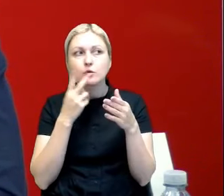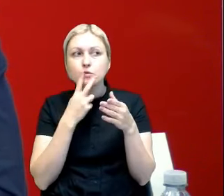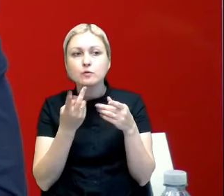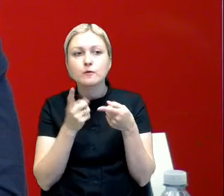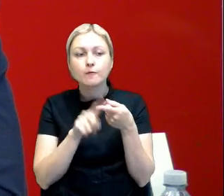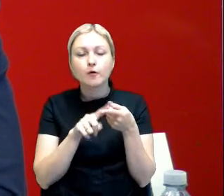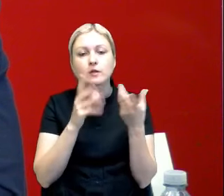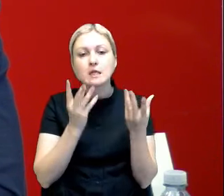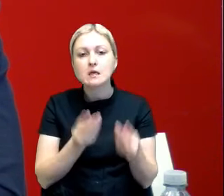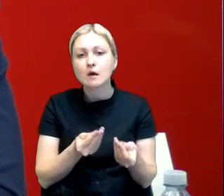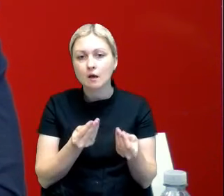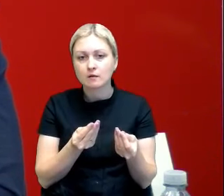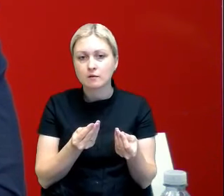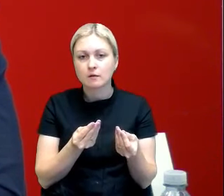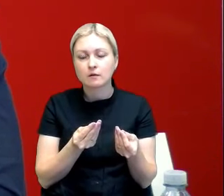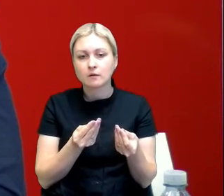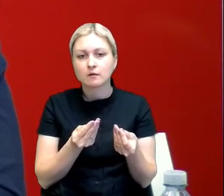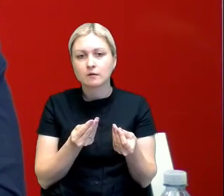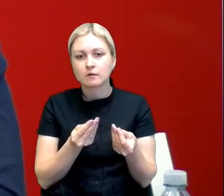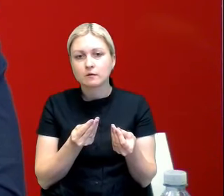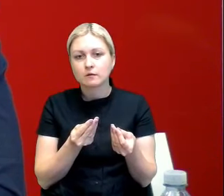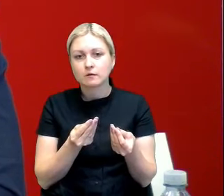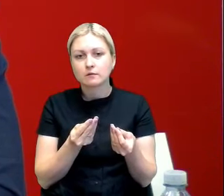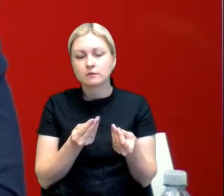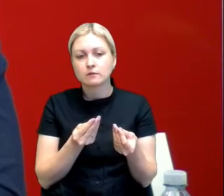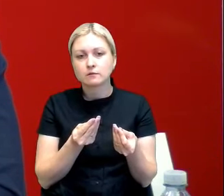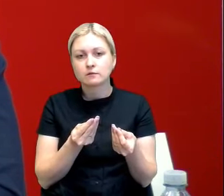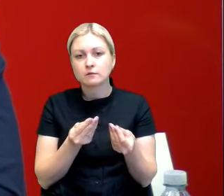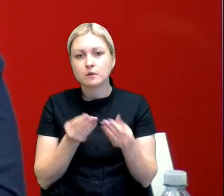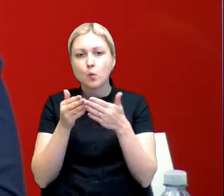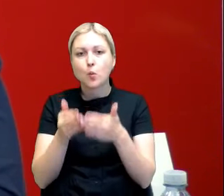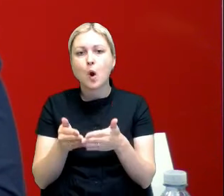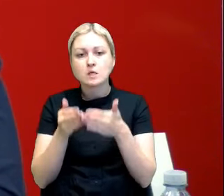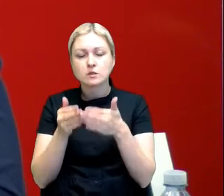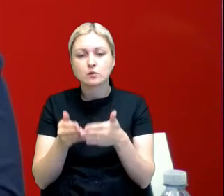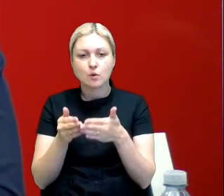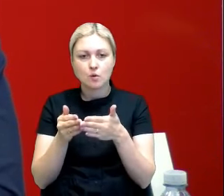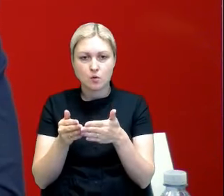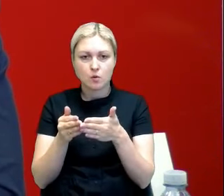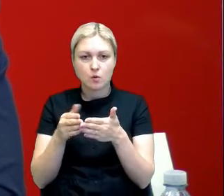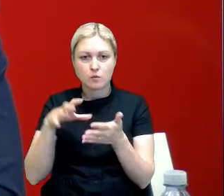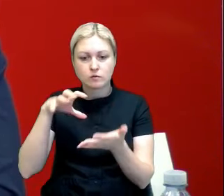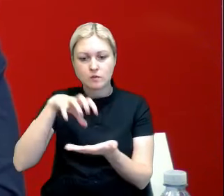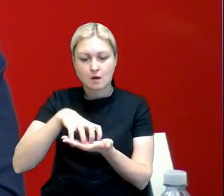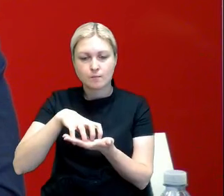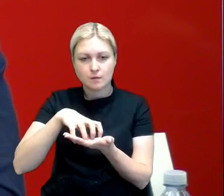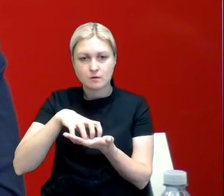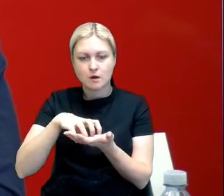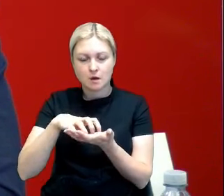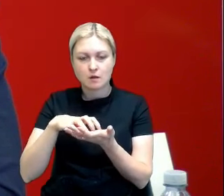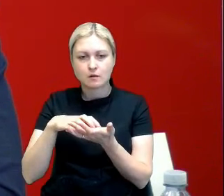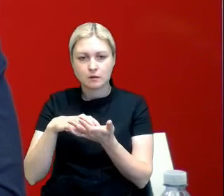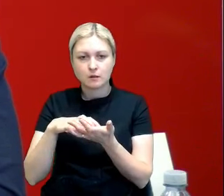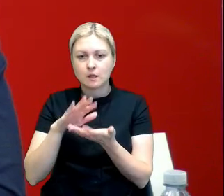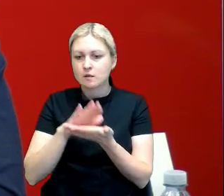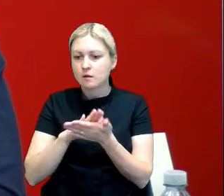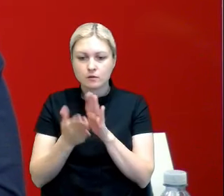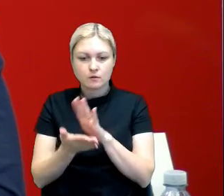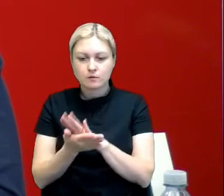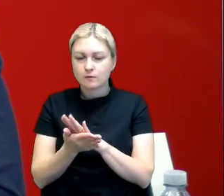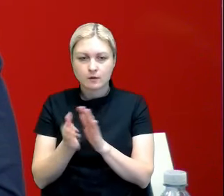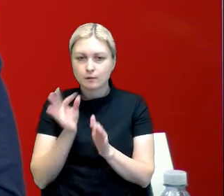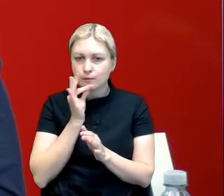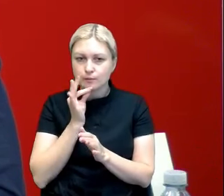kada nesusitvarko vienas iš uosto terminalų su srautais ir mes ir ir